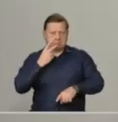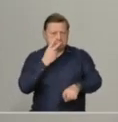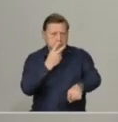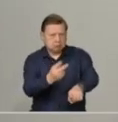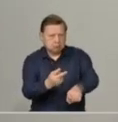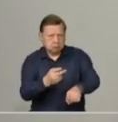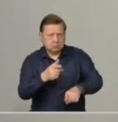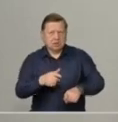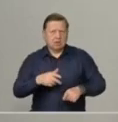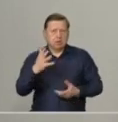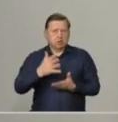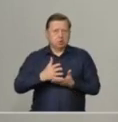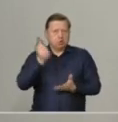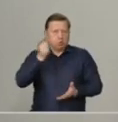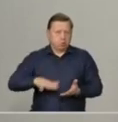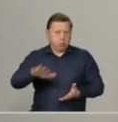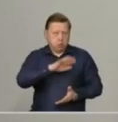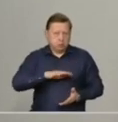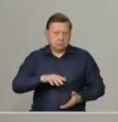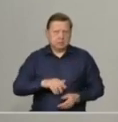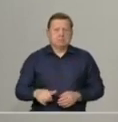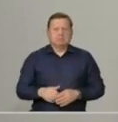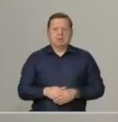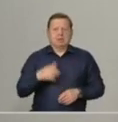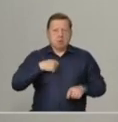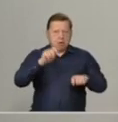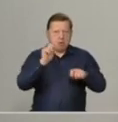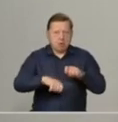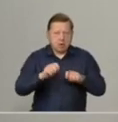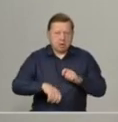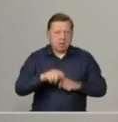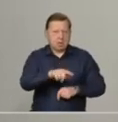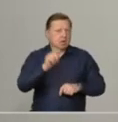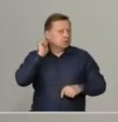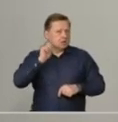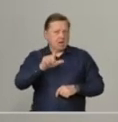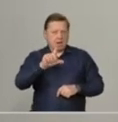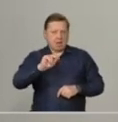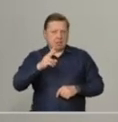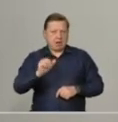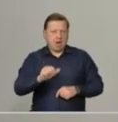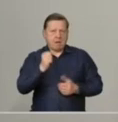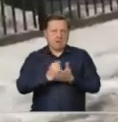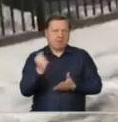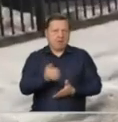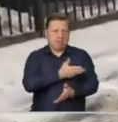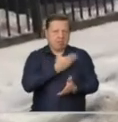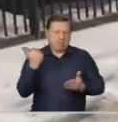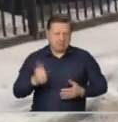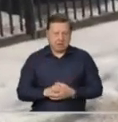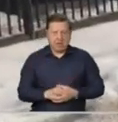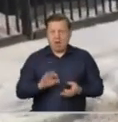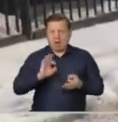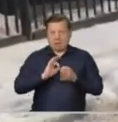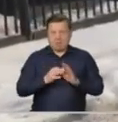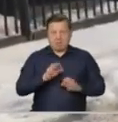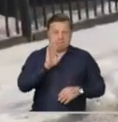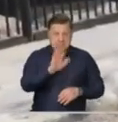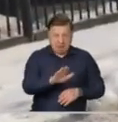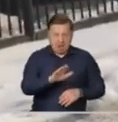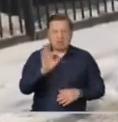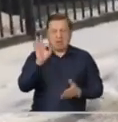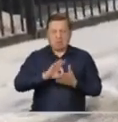którzy w trakcie kontroli ujawnili też, że lenka nie posiada uprawnień do kierowania pojazdami. Gdyby je miała, pewnie by je od razu straciła.